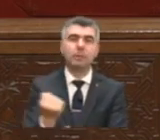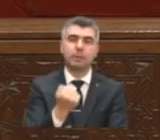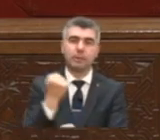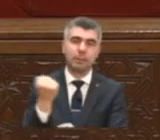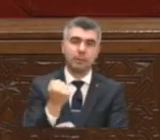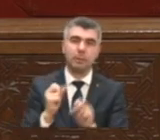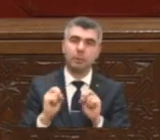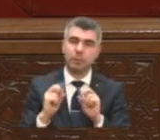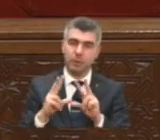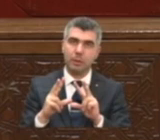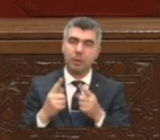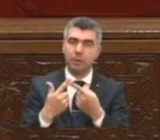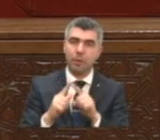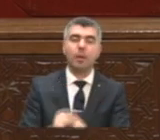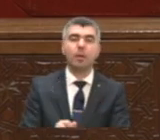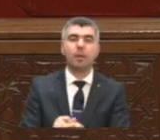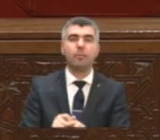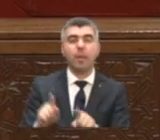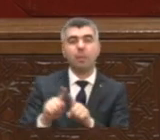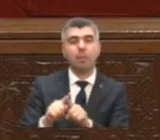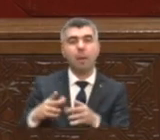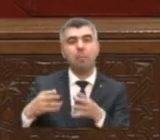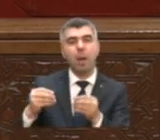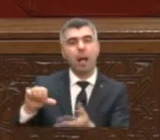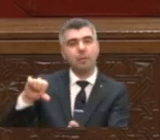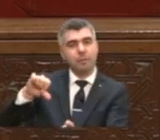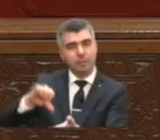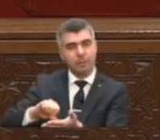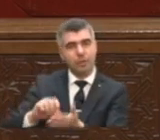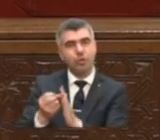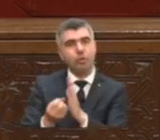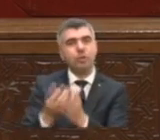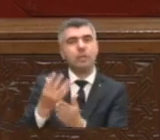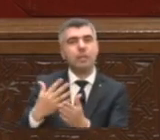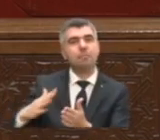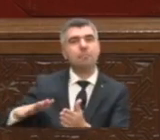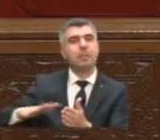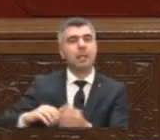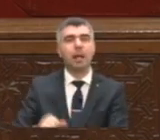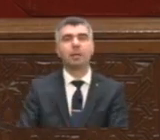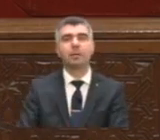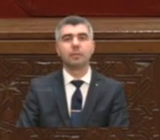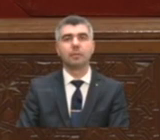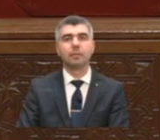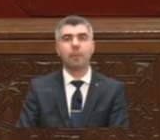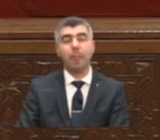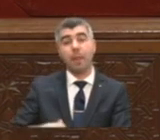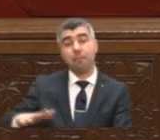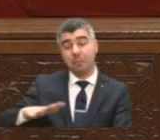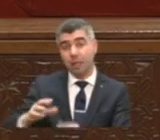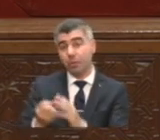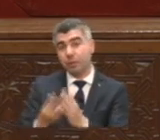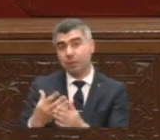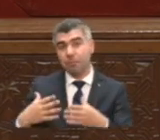كما تتعرف، وخاصة مدينة تمنصورت اللي هي موضوع السؤال ديالكم سيد النائب. مدينة تمنصورت دارت واحد